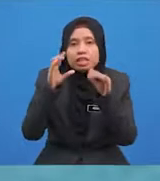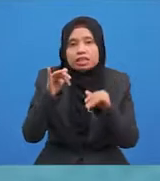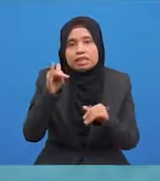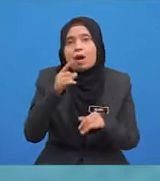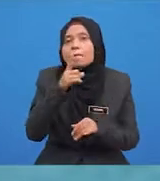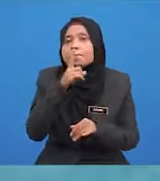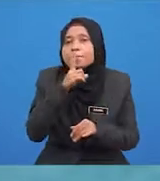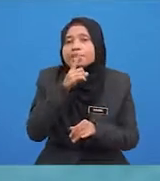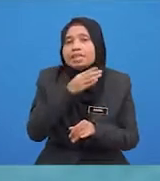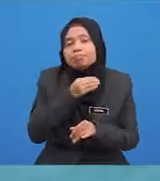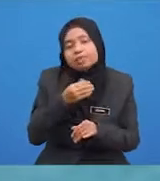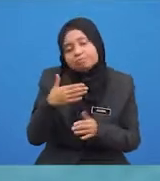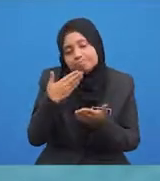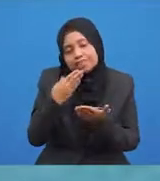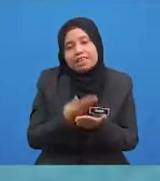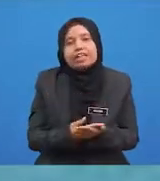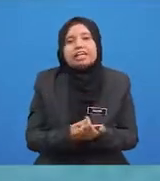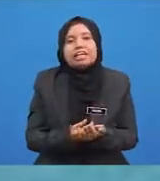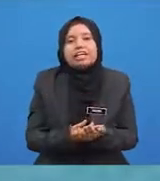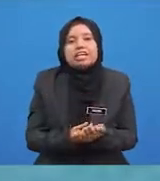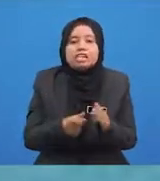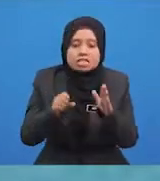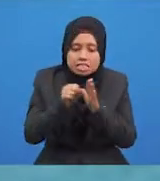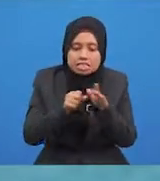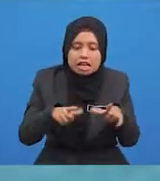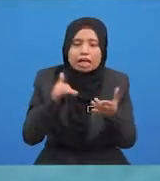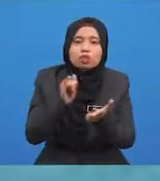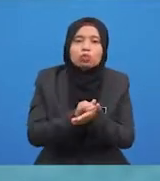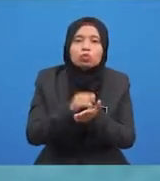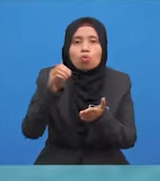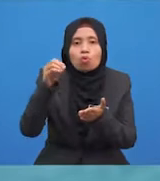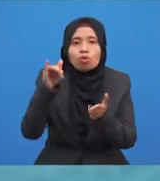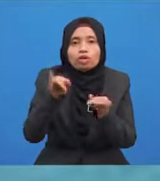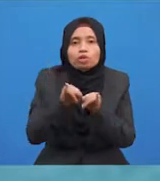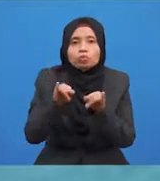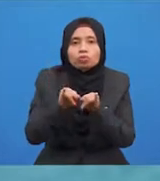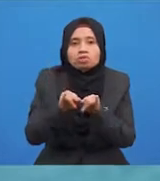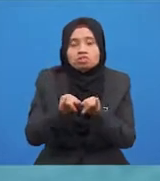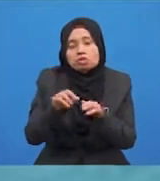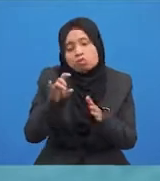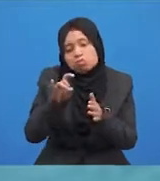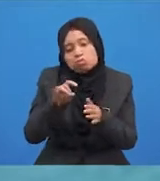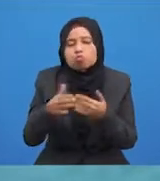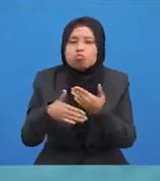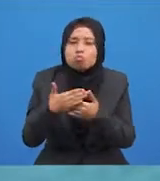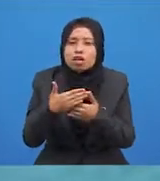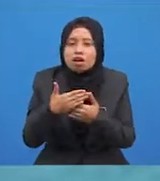dan merendah diri. Selain itu, Oren juga mudah cemburu dan iri